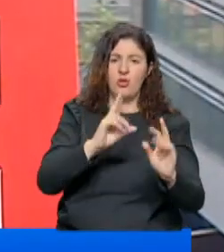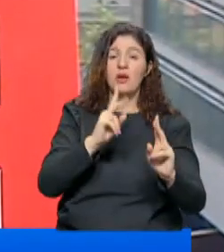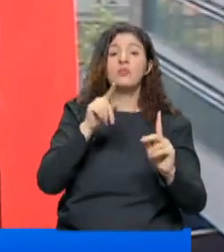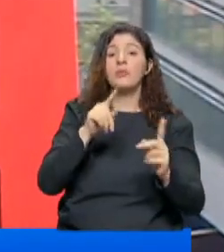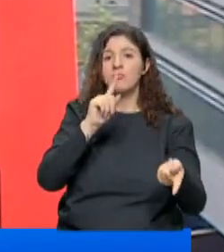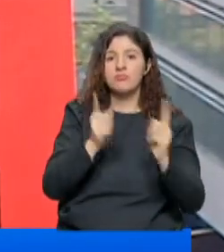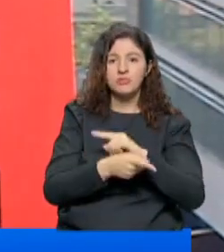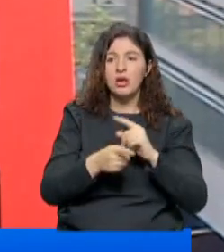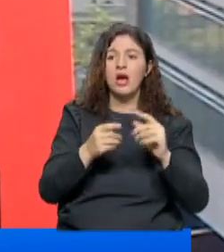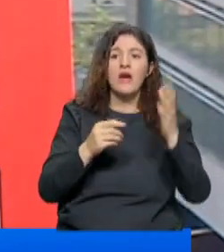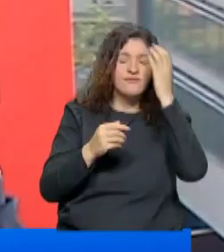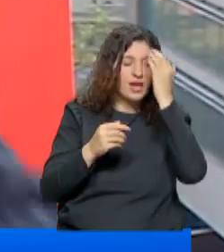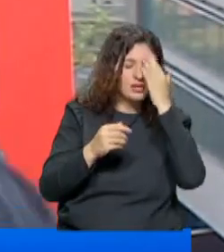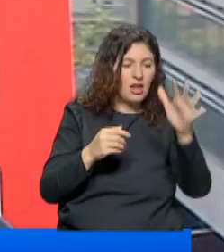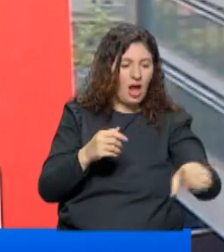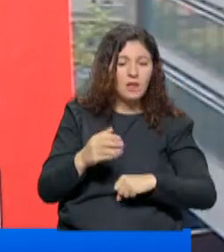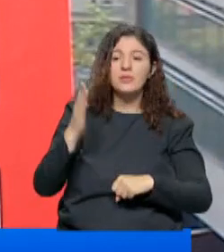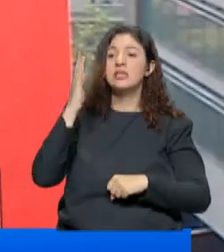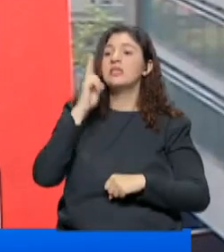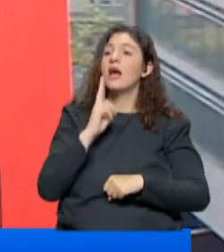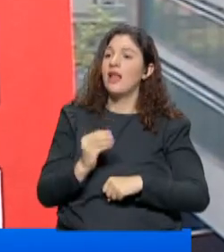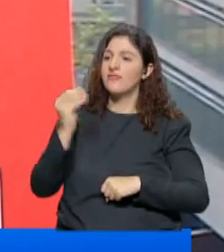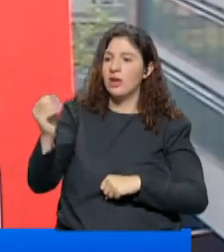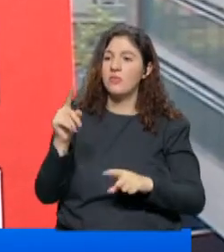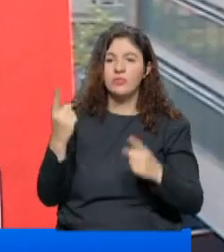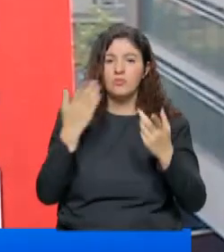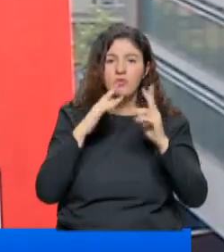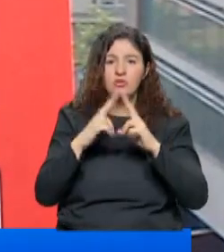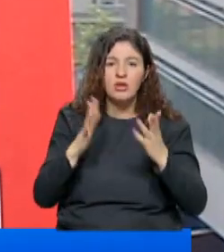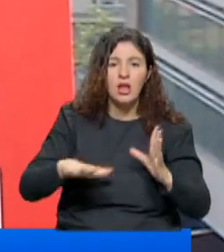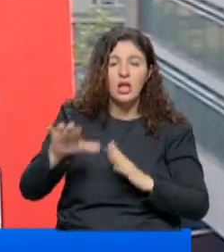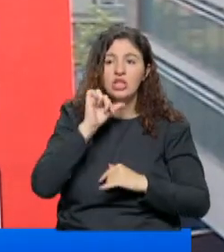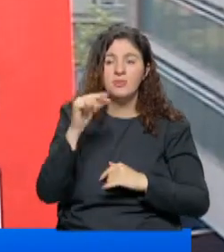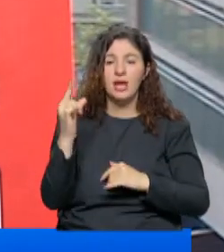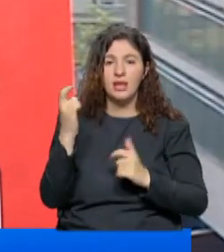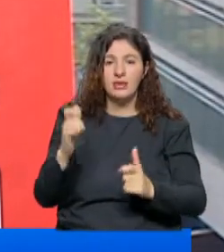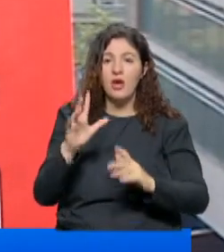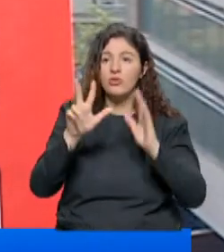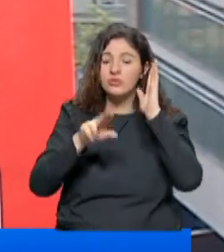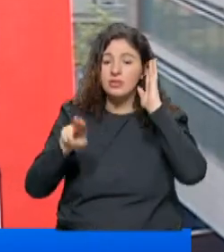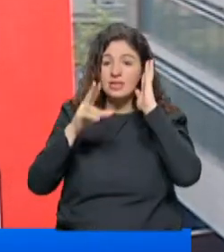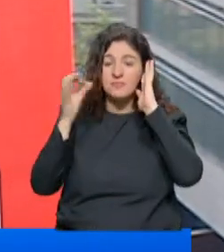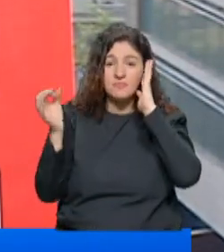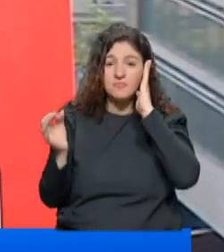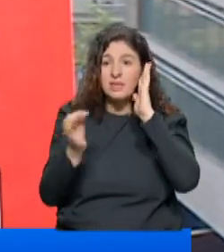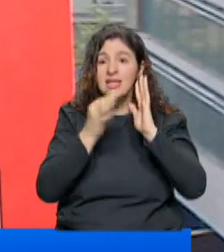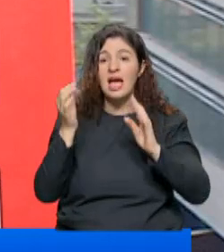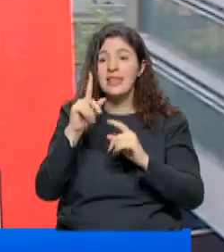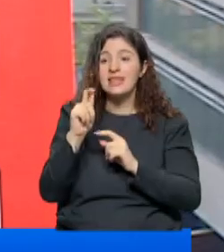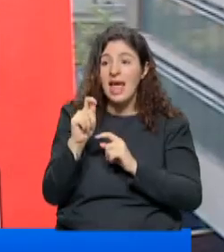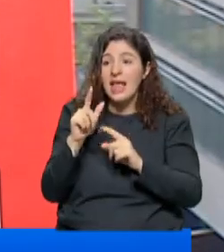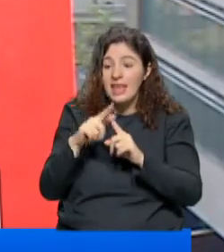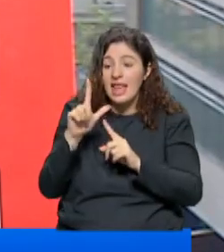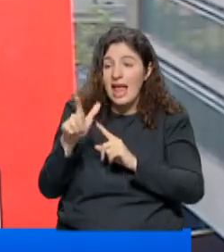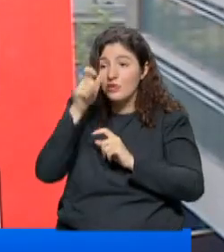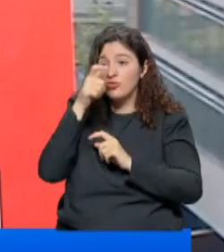etmek için yoksuldan alma, yoksula çökme, böyle bir şey yok. 37 milyar TL bugüne kadar